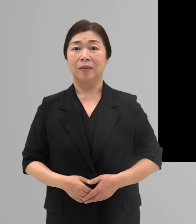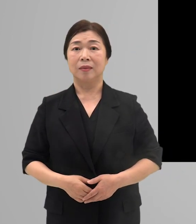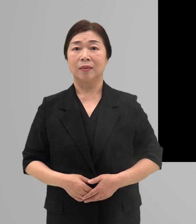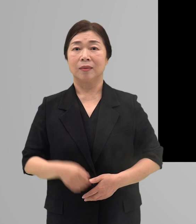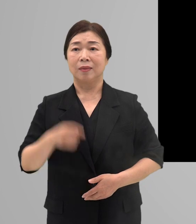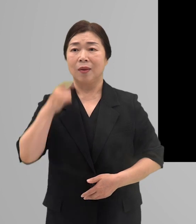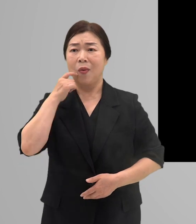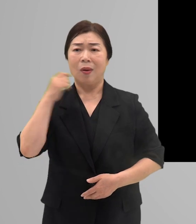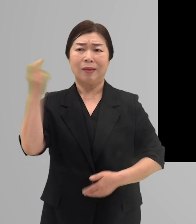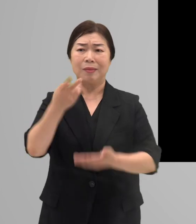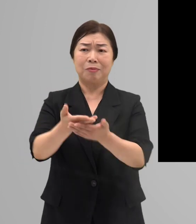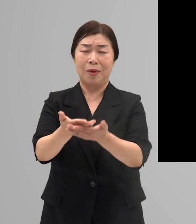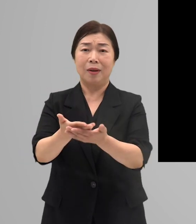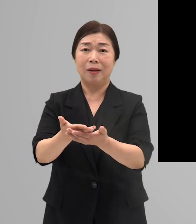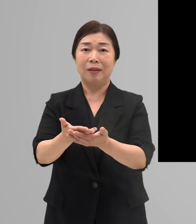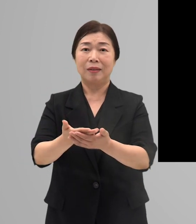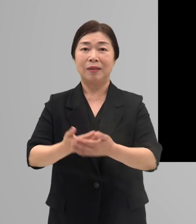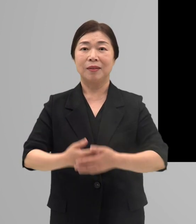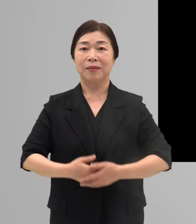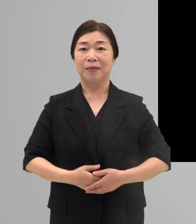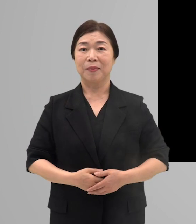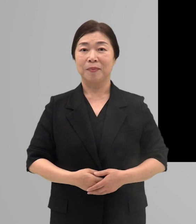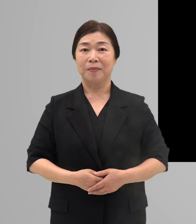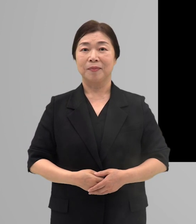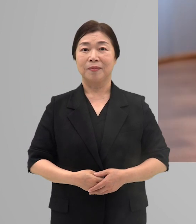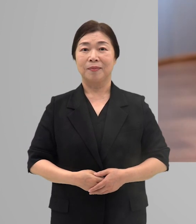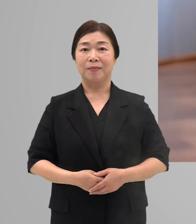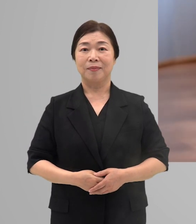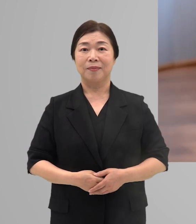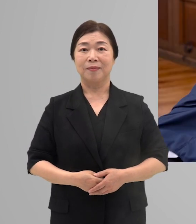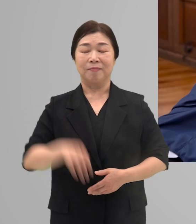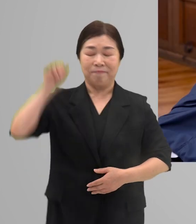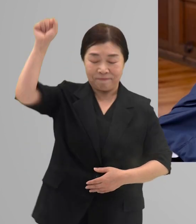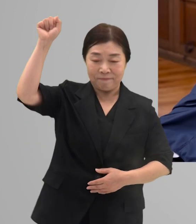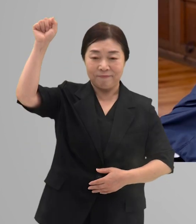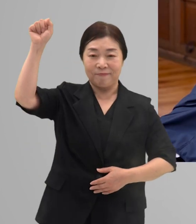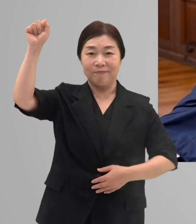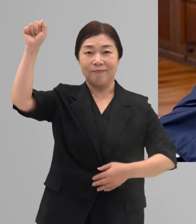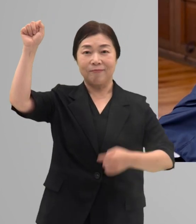리필해야 그만큼 지나다. 한솔.